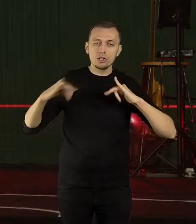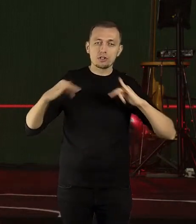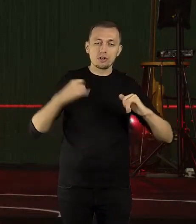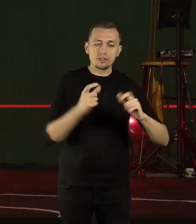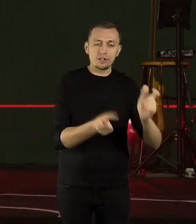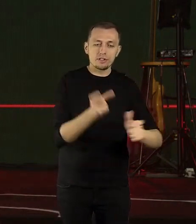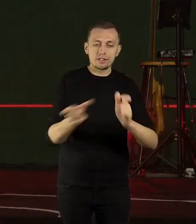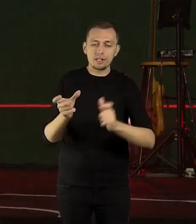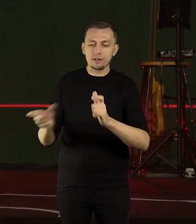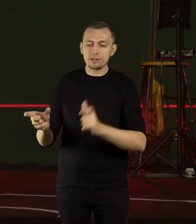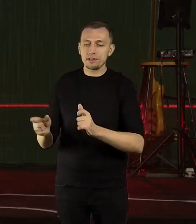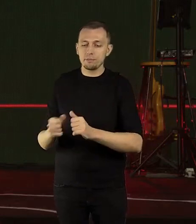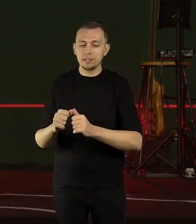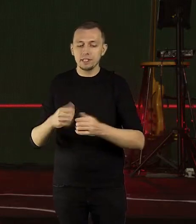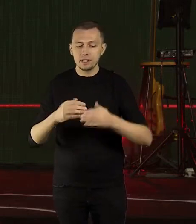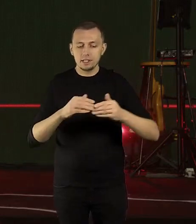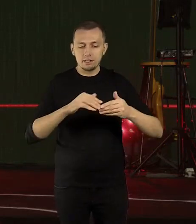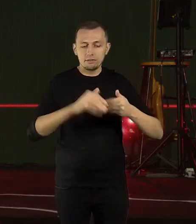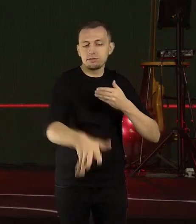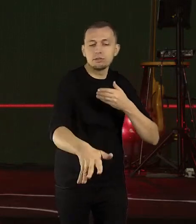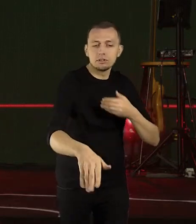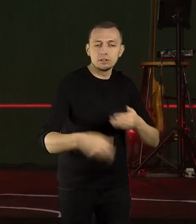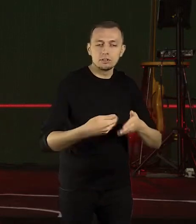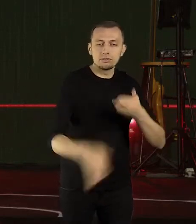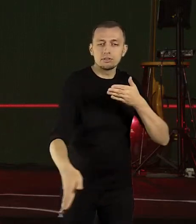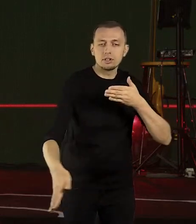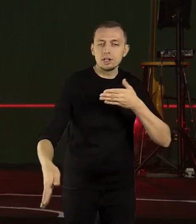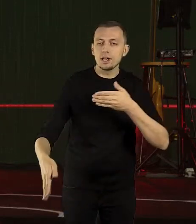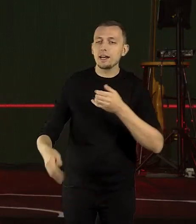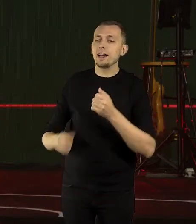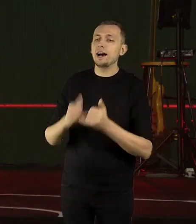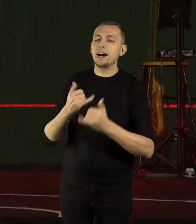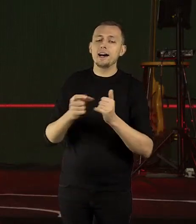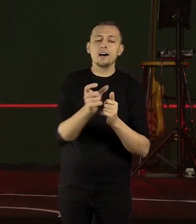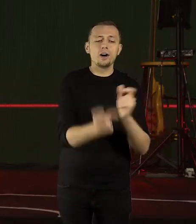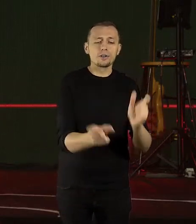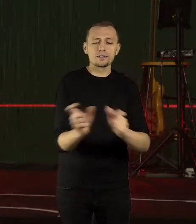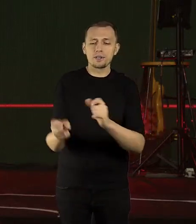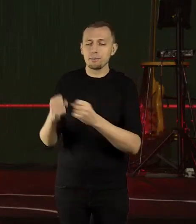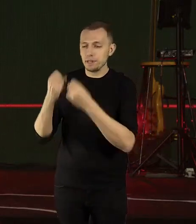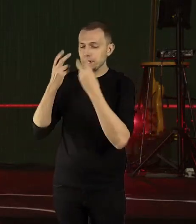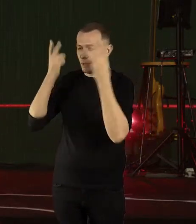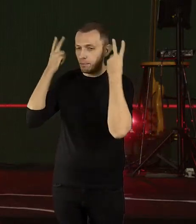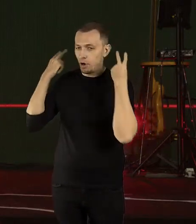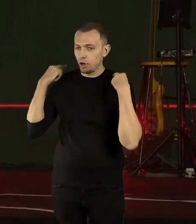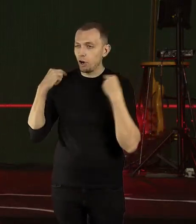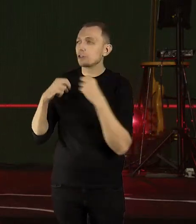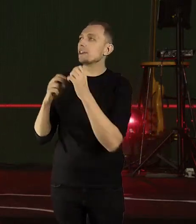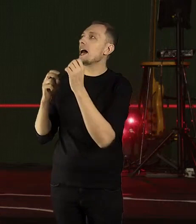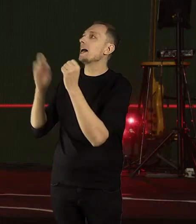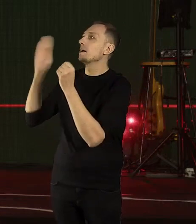Dumni są sprowadzani nisko, a pokorni podnoszeni. I trzecia rzecz, posłuchajcie.